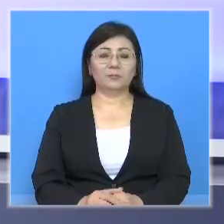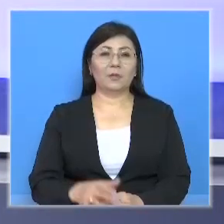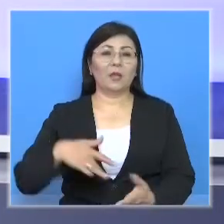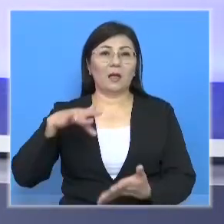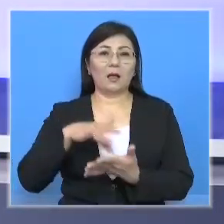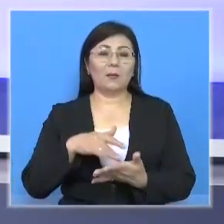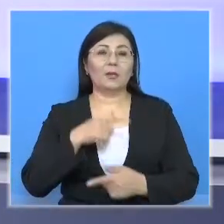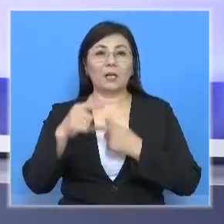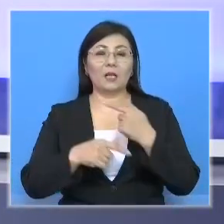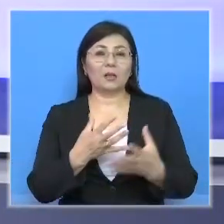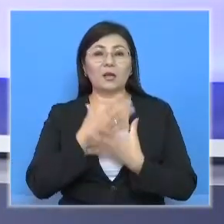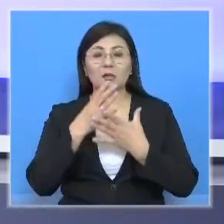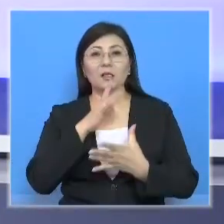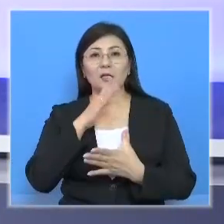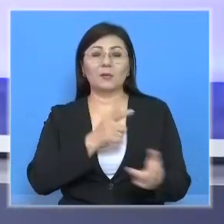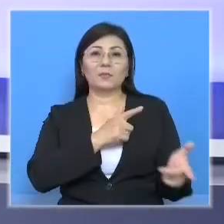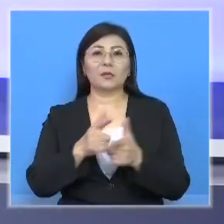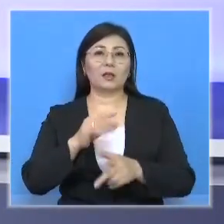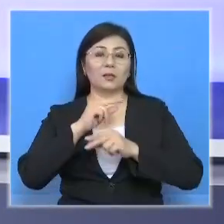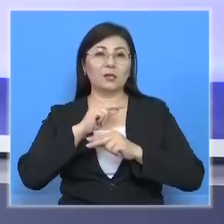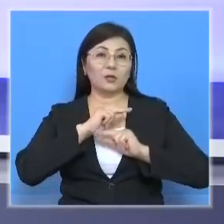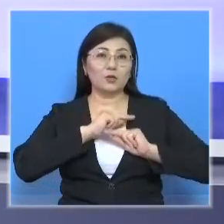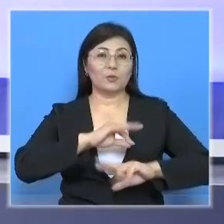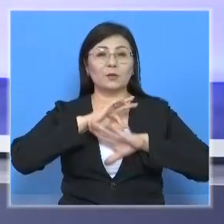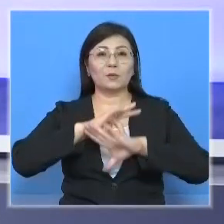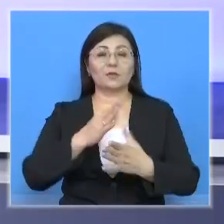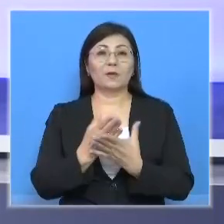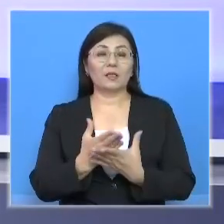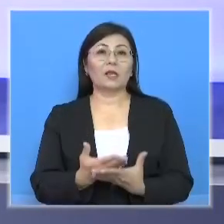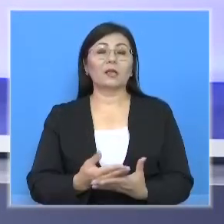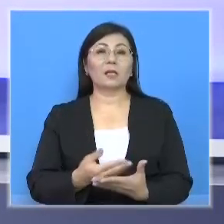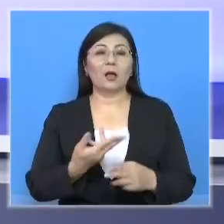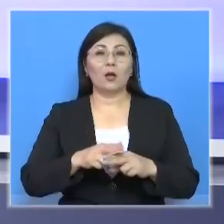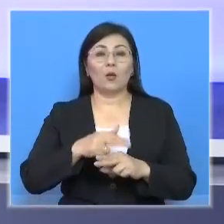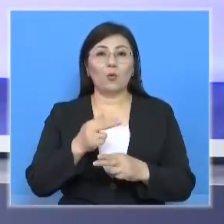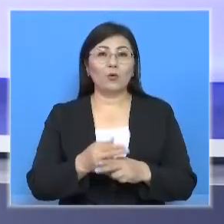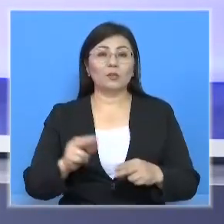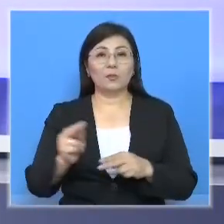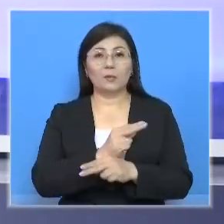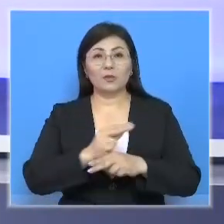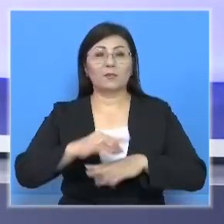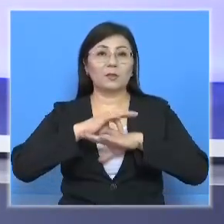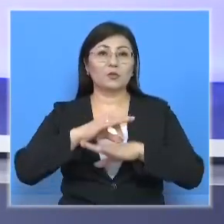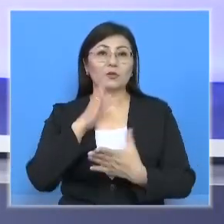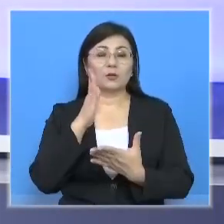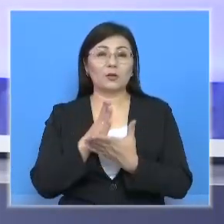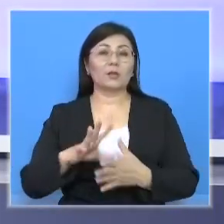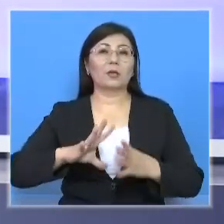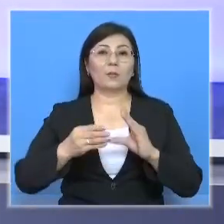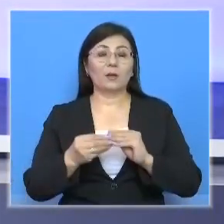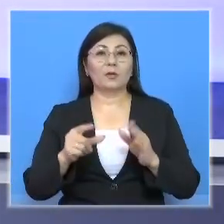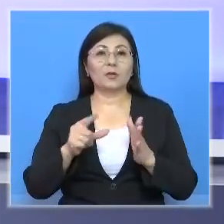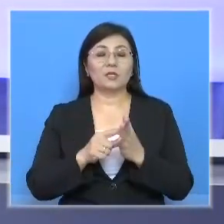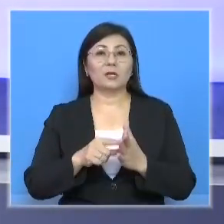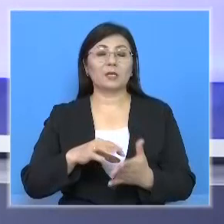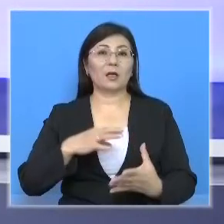Қалада алдағы жылыту маусымына дайындық жұмыстары жүріп жатыр. Желілерге ағымдағы және күрделі жөндеу жүргізілуде. Барлығы 7